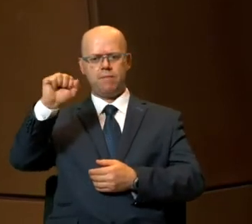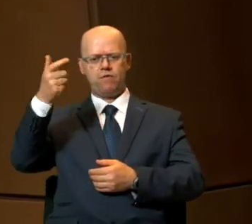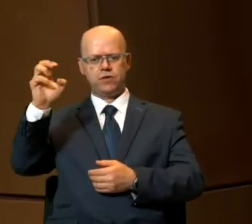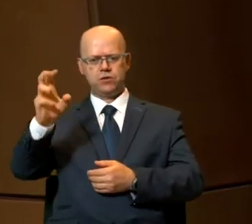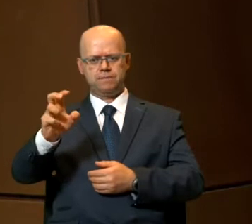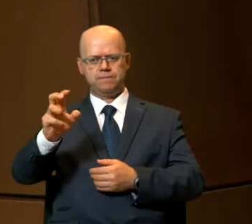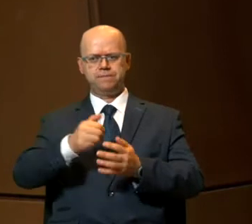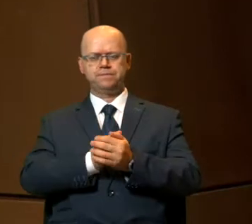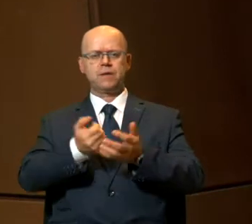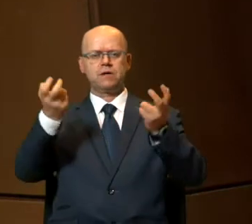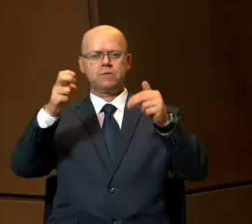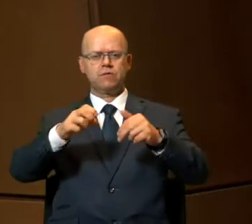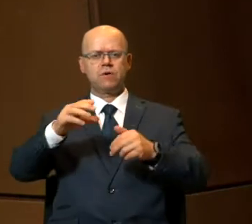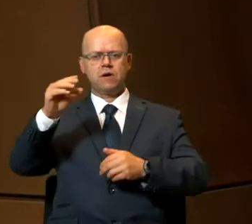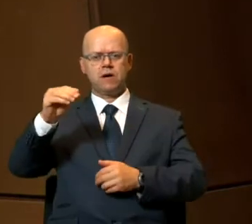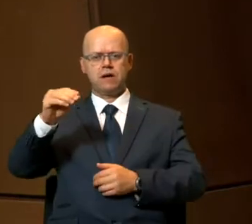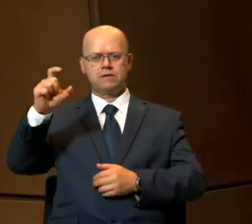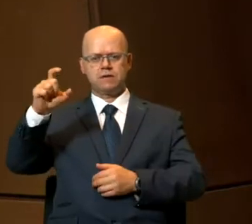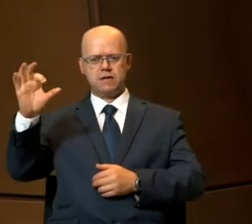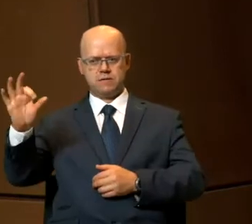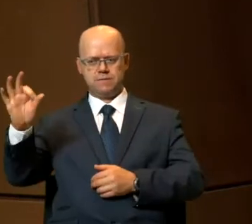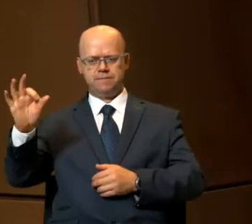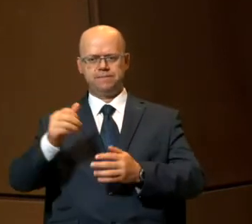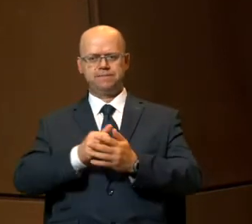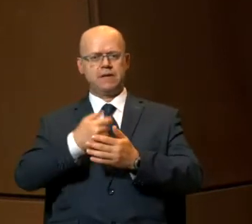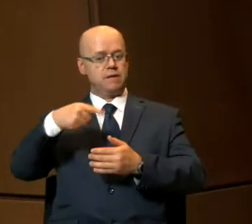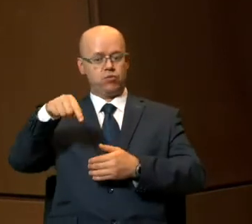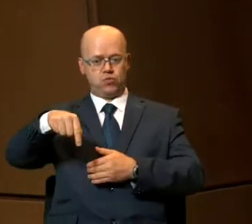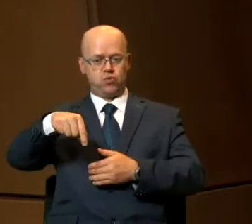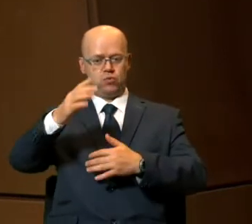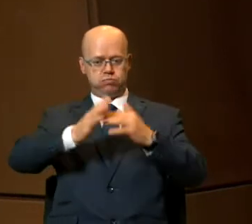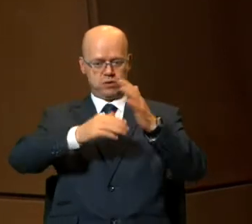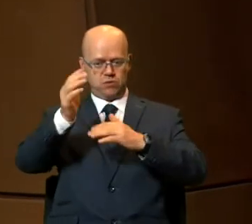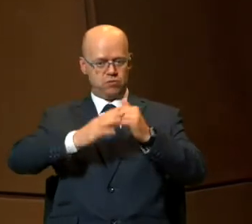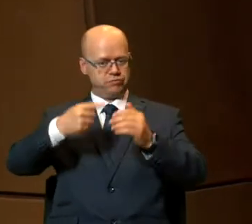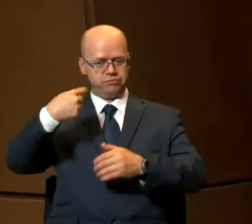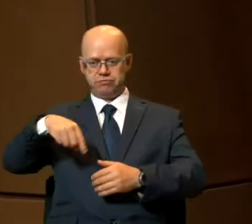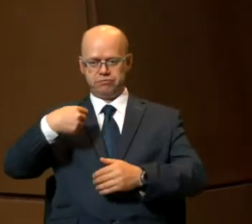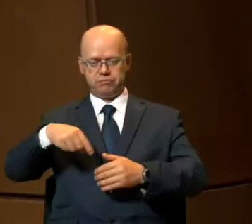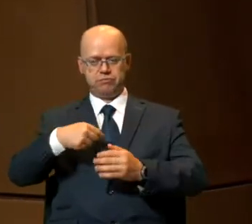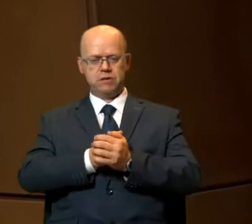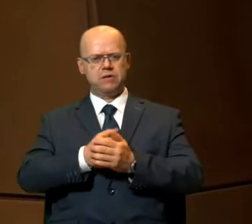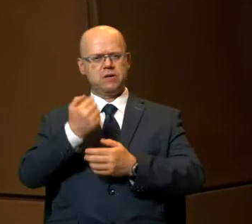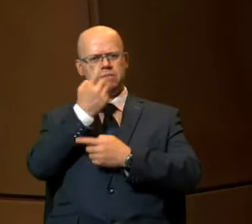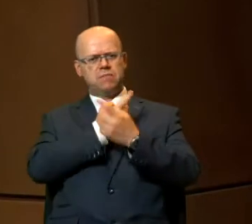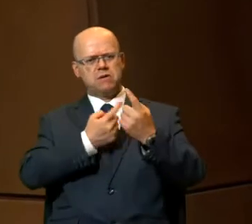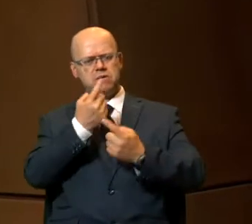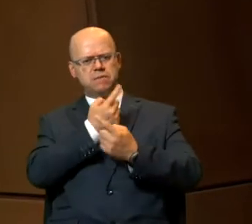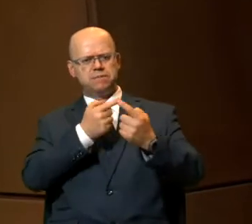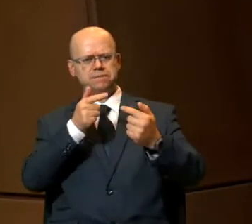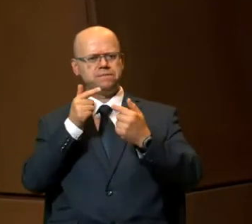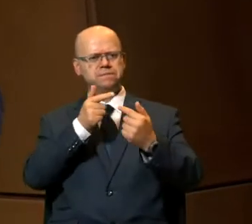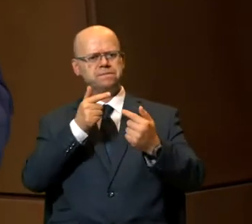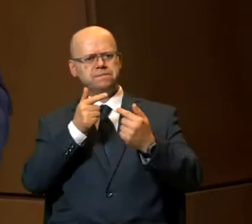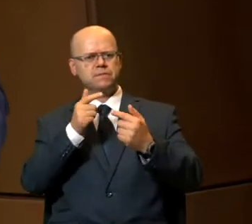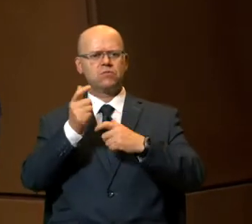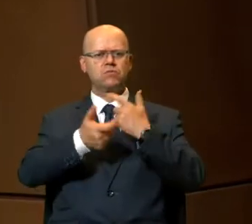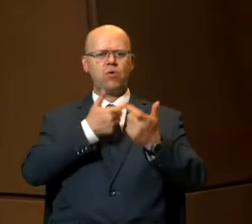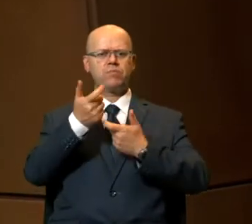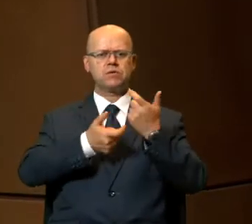powstał ECS, ale jeszcze nie było tego miejsca, tej siedziby, zastanawialiśmy się, co możemy zrobić, aby